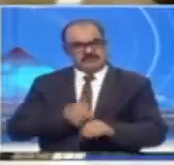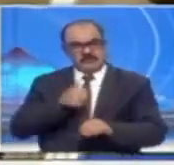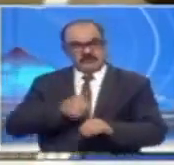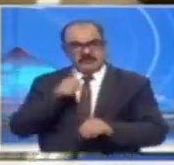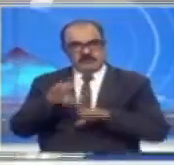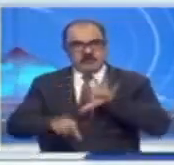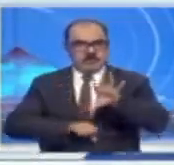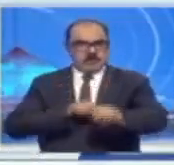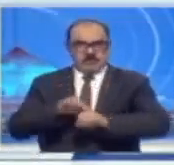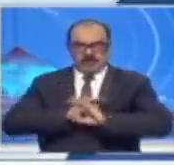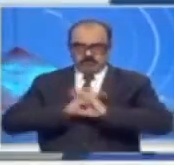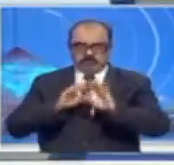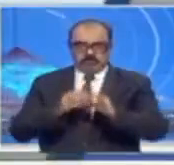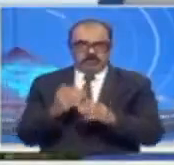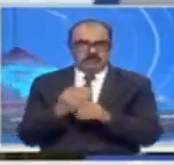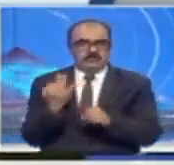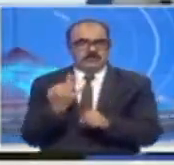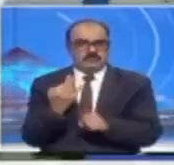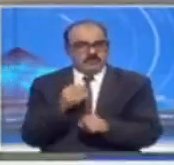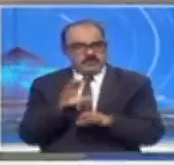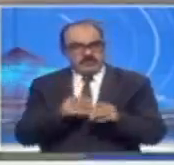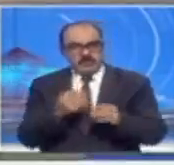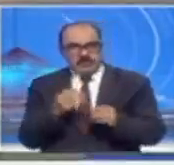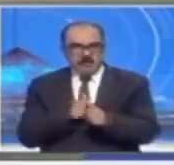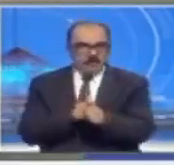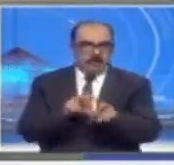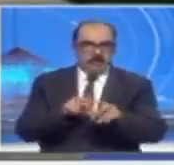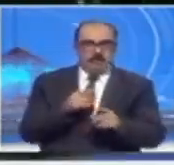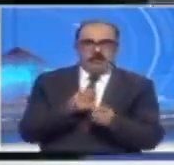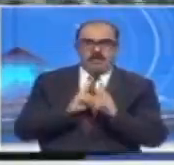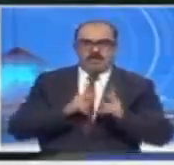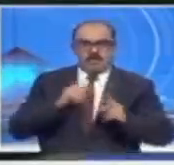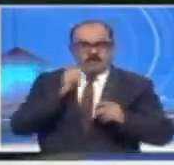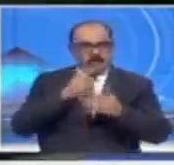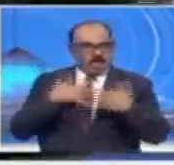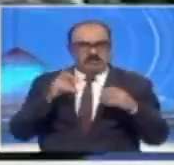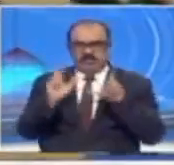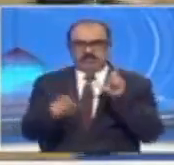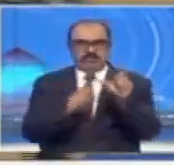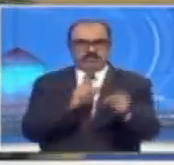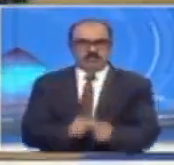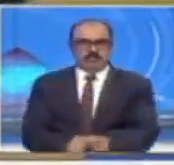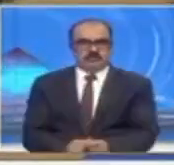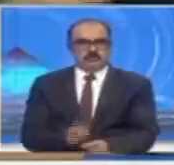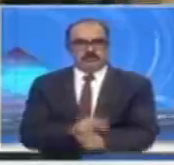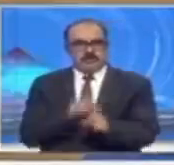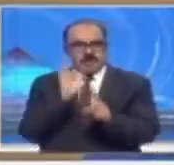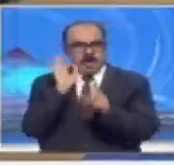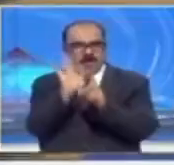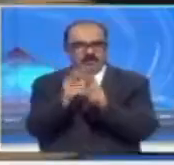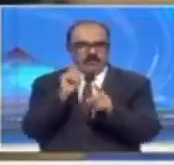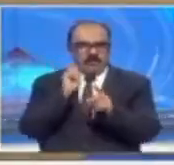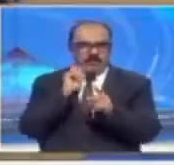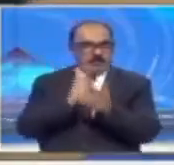خلالها الأجهزة الأمنية نجاحات كبيرة في مكافحة شتى صور الجريمة. فمن خلال استهداف